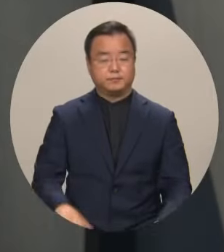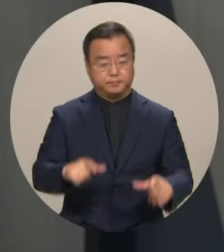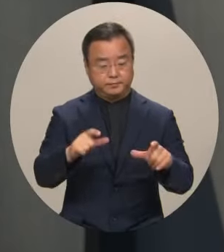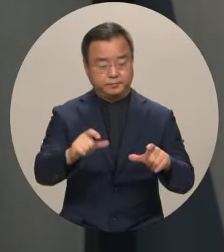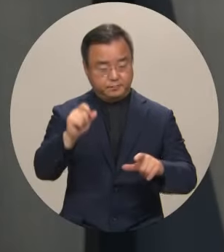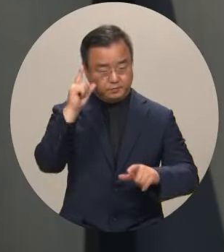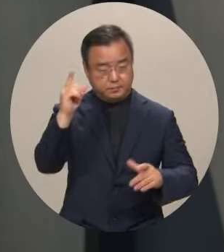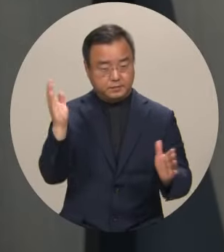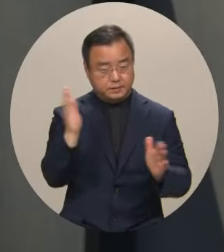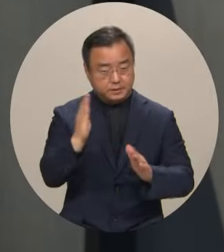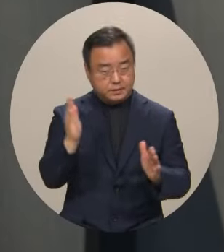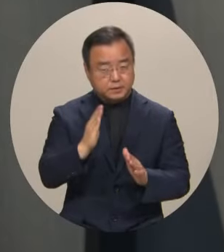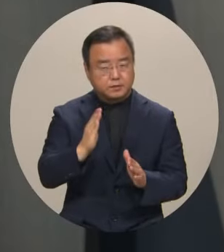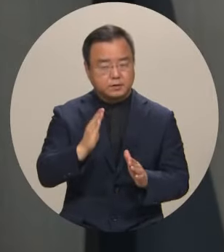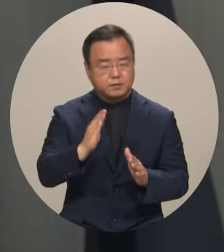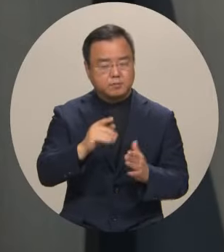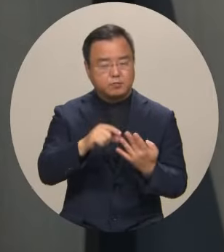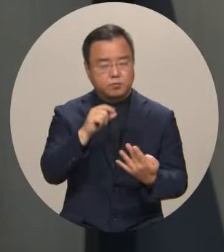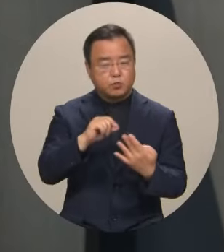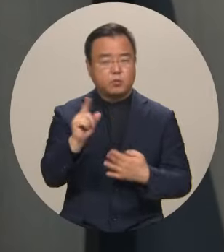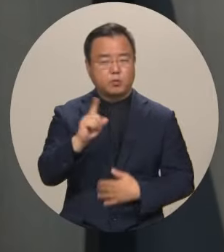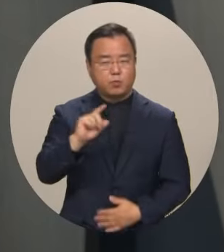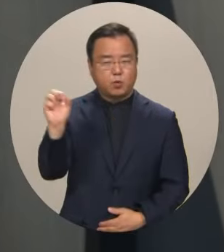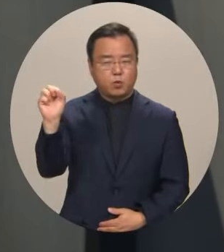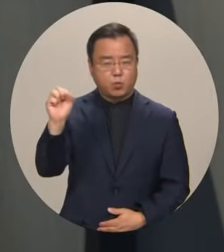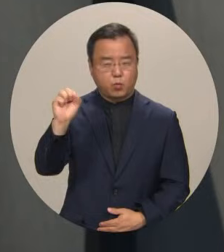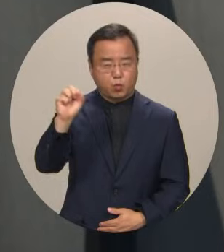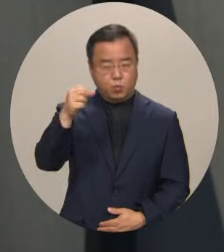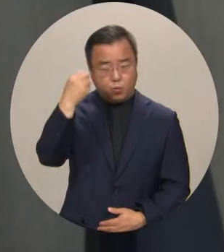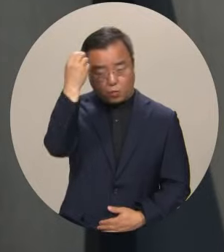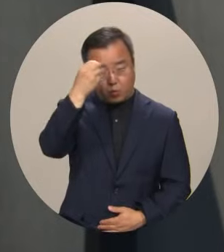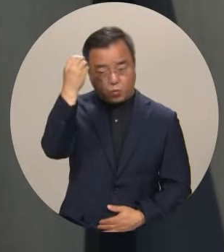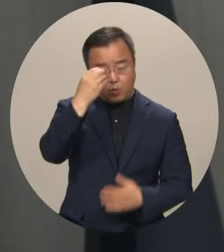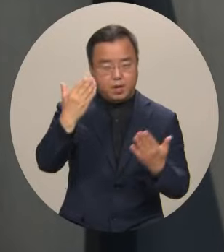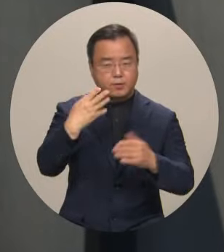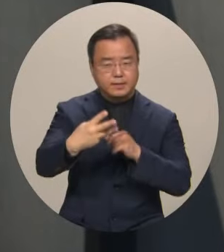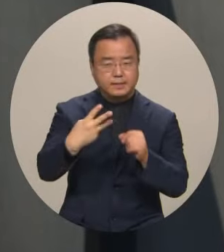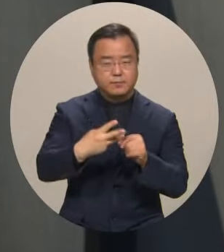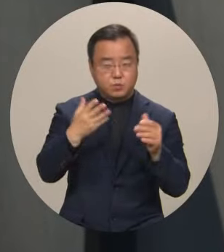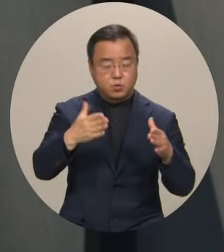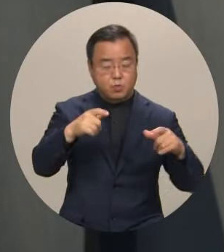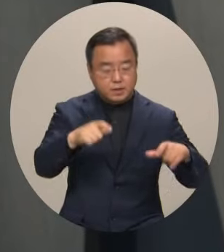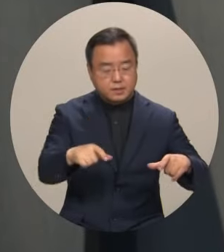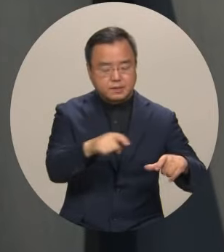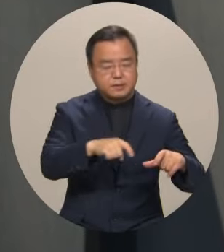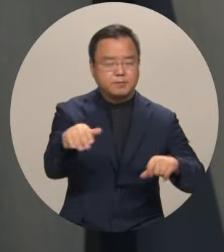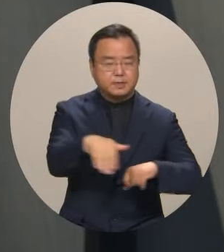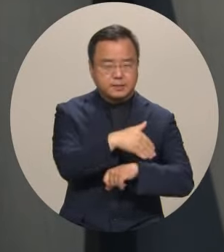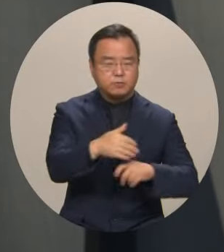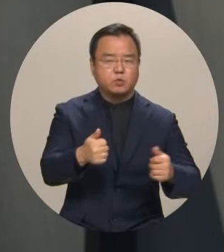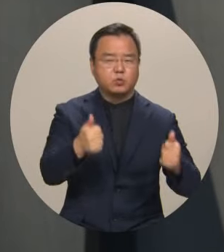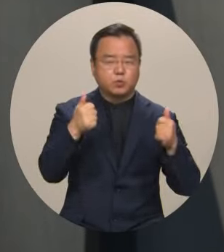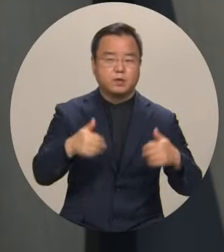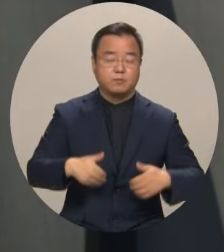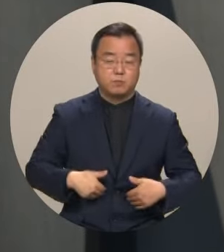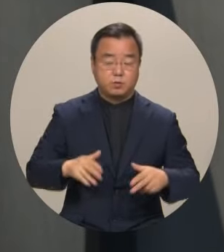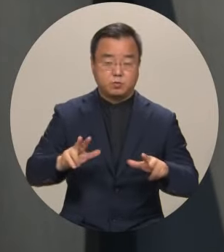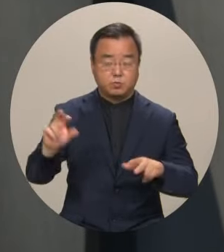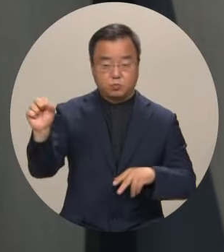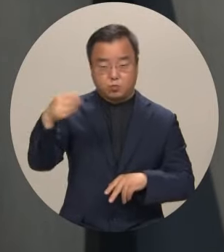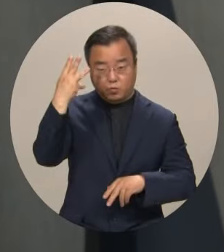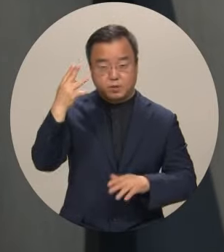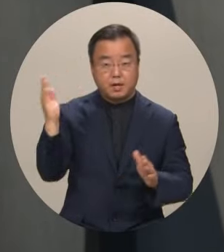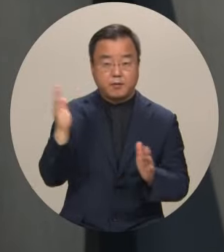전하면 고등학교 전학년을 해당 지역에서 나와야 지원할 수 있는 전인데요 그만큼 현재고 3 제학 생수도